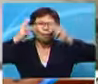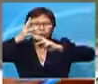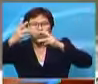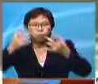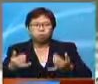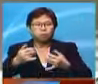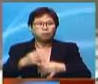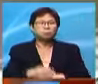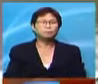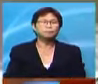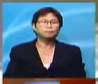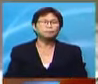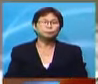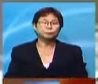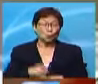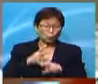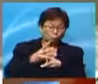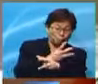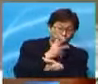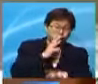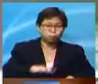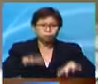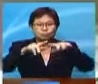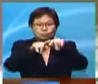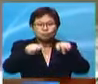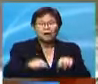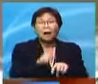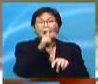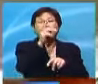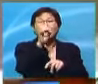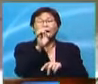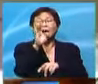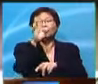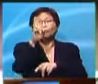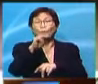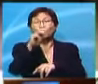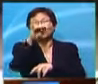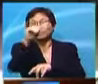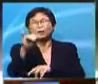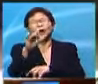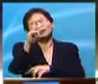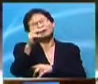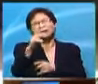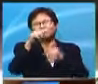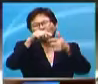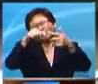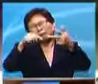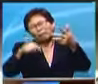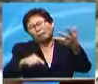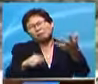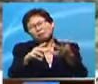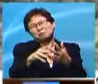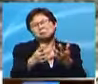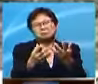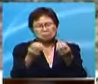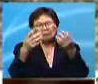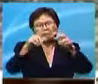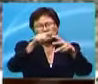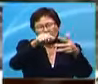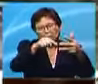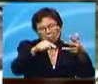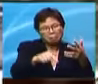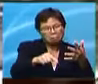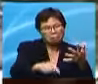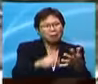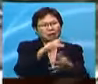membimbangkan antara yang Teruk terjejas daerah kebumin Banjar neegara wonosbo purw radio Banyumas karangayar